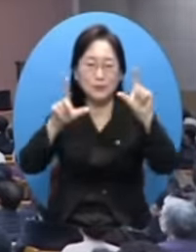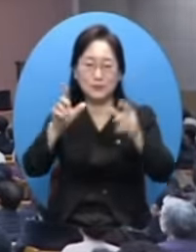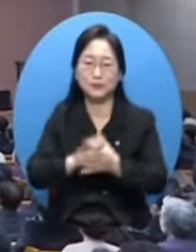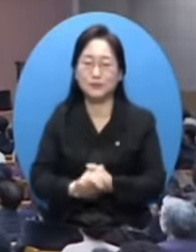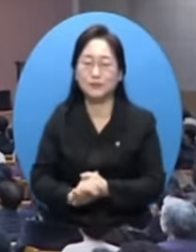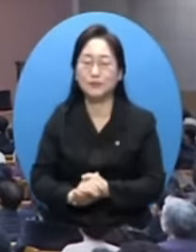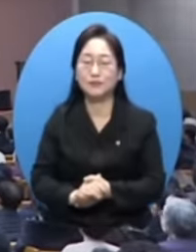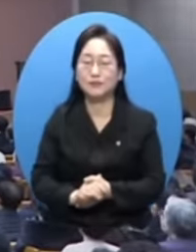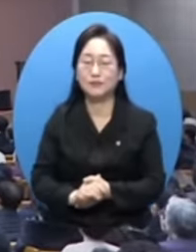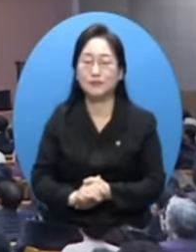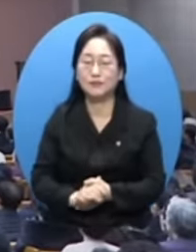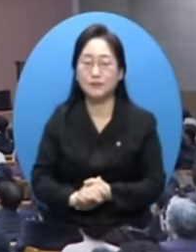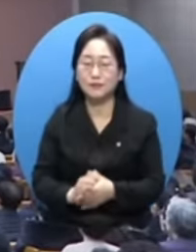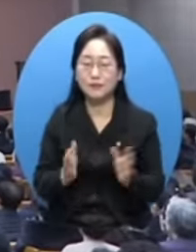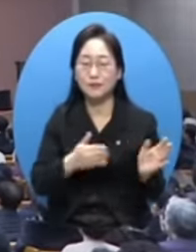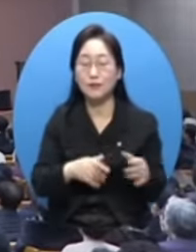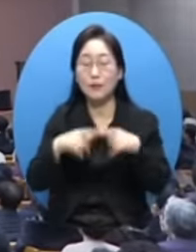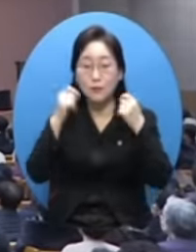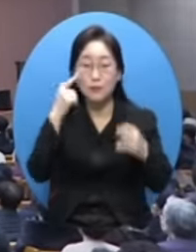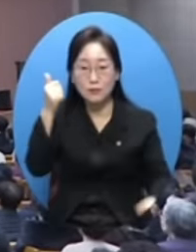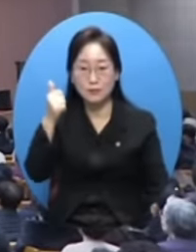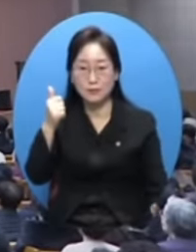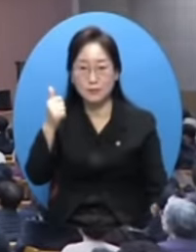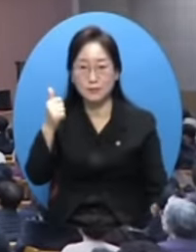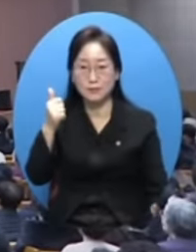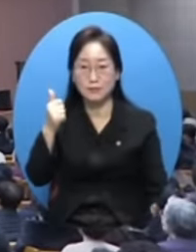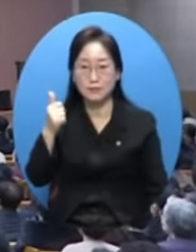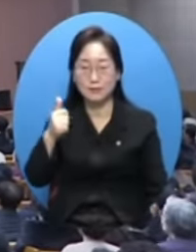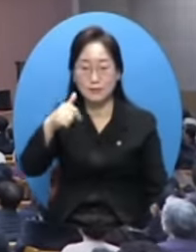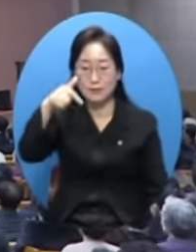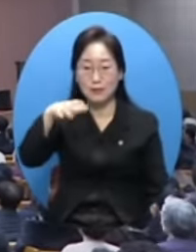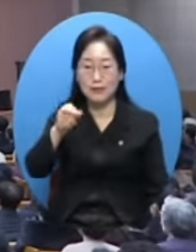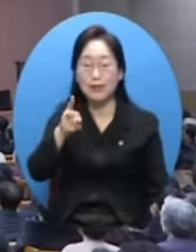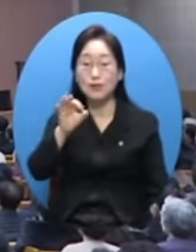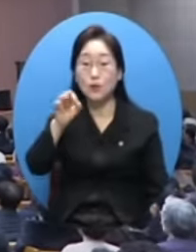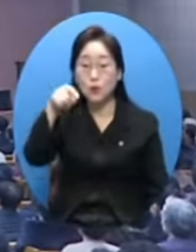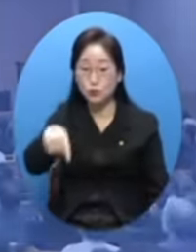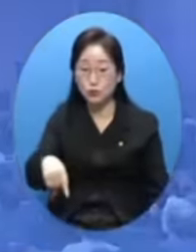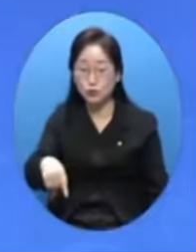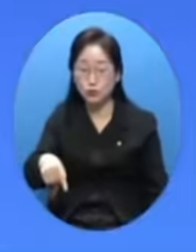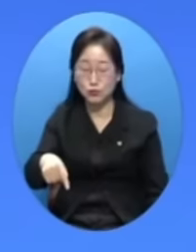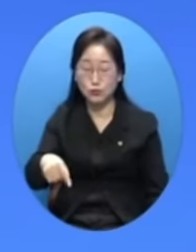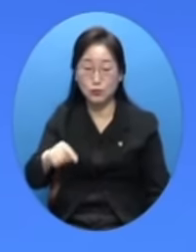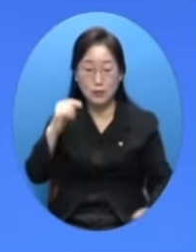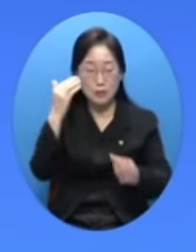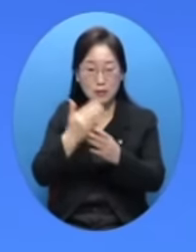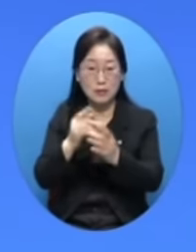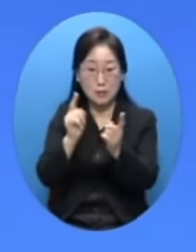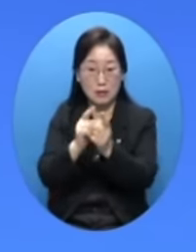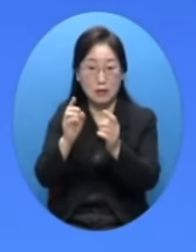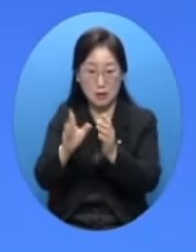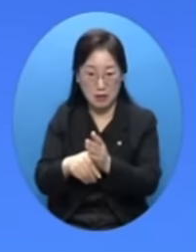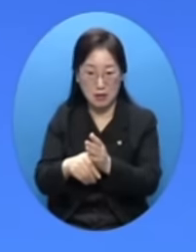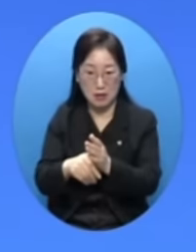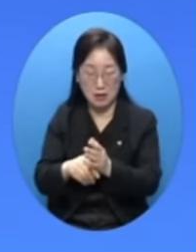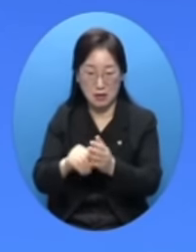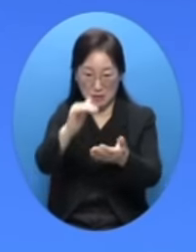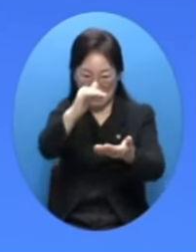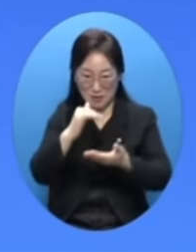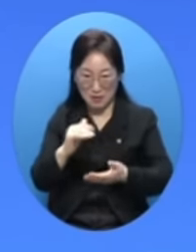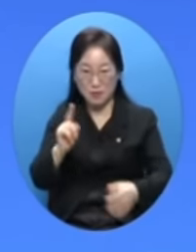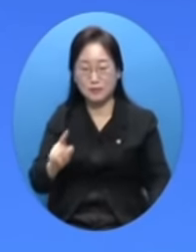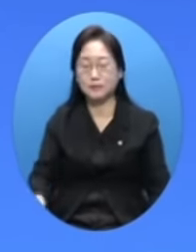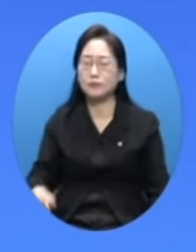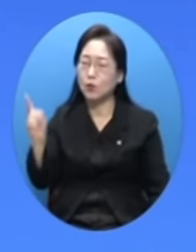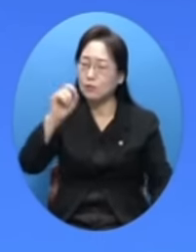되셨겠죠 그때 조익 목사님께서 절 강영호 박사 만던 얘기를 저한테 그렇게 하시더라고요 내가 어날